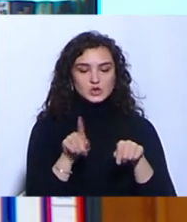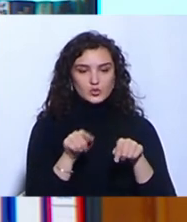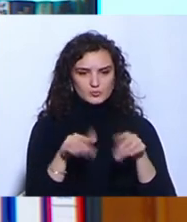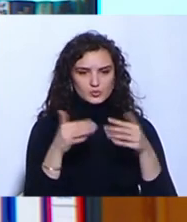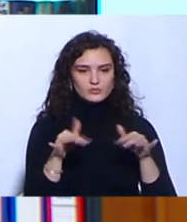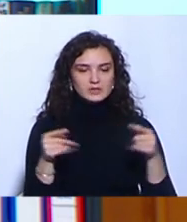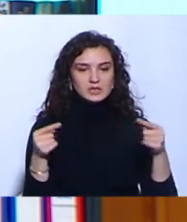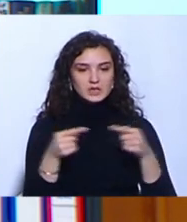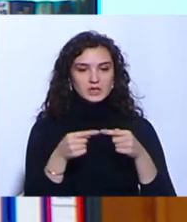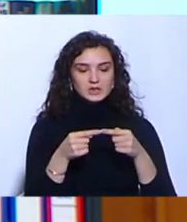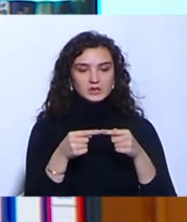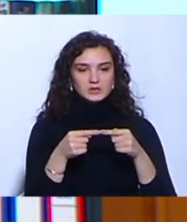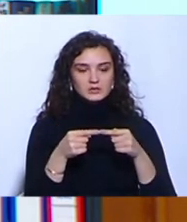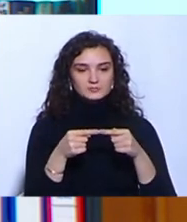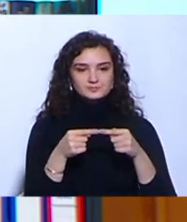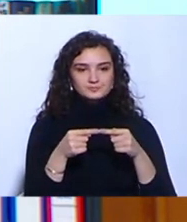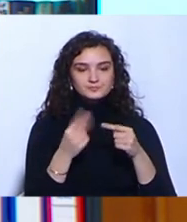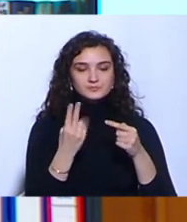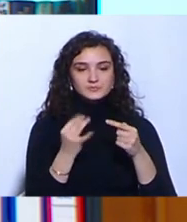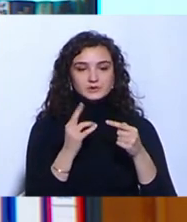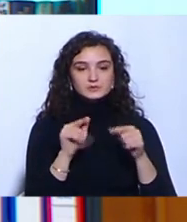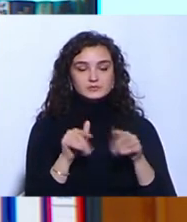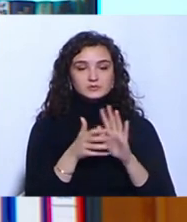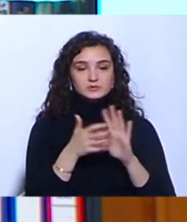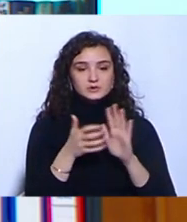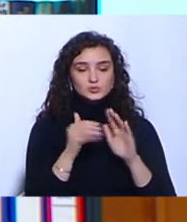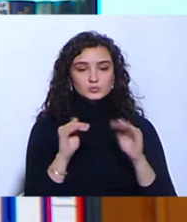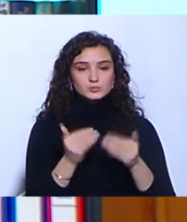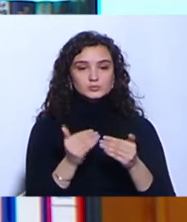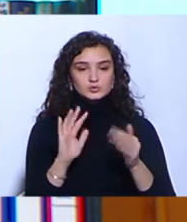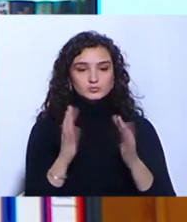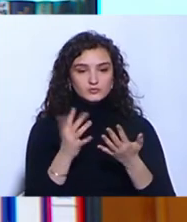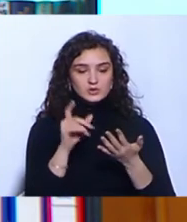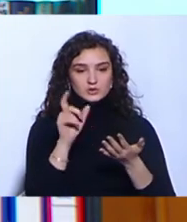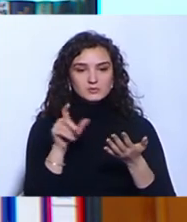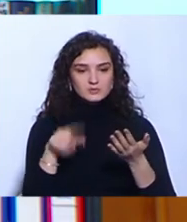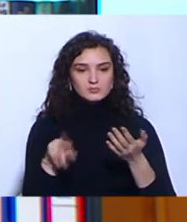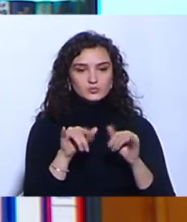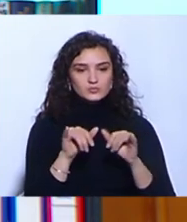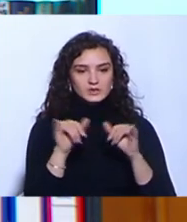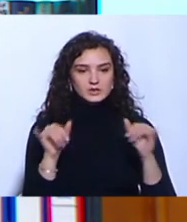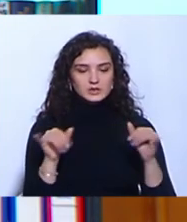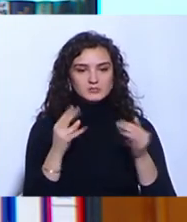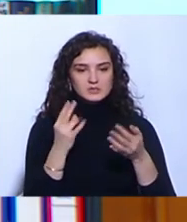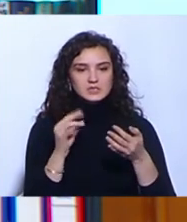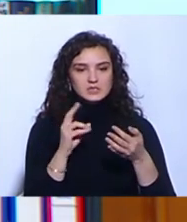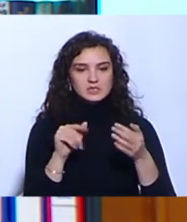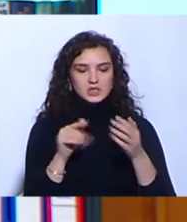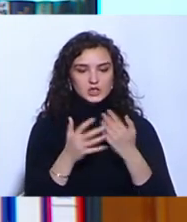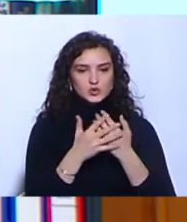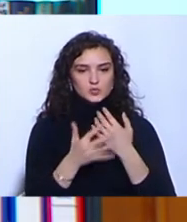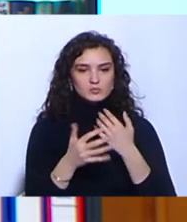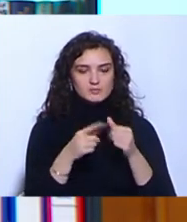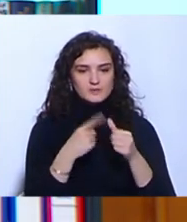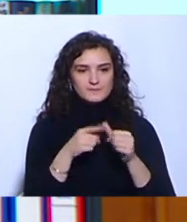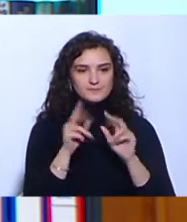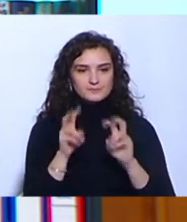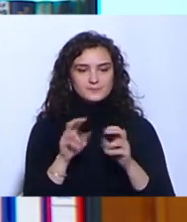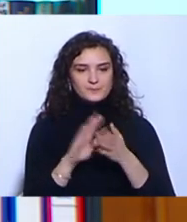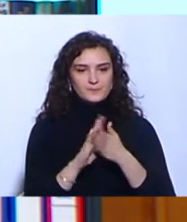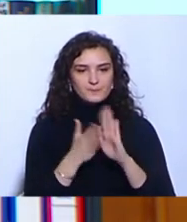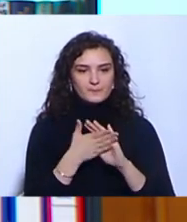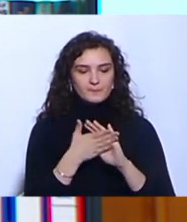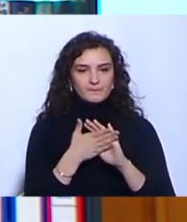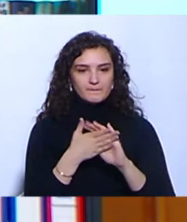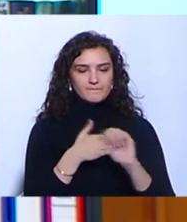ეს უკვე დადგენილია, ცილის ნაკლებობის შემთხვევაში ადამიანებს უვითარდებათ ცილოვანი შეშუპება, ქვია. ეს არის